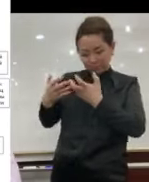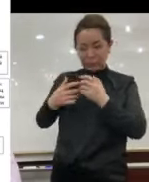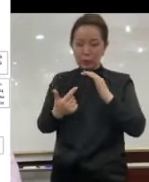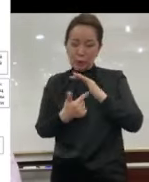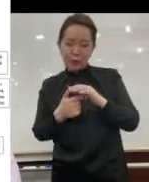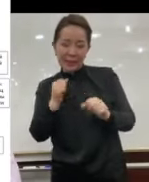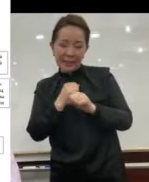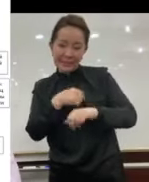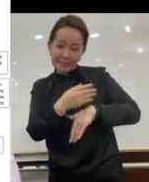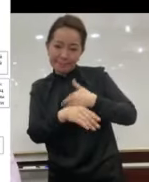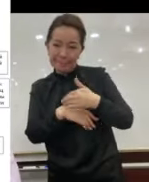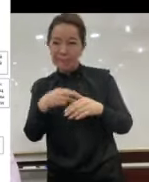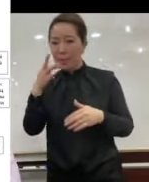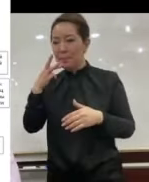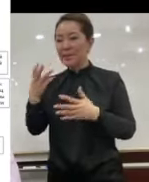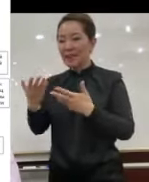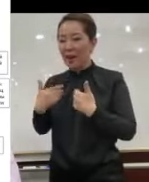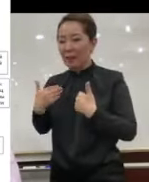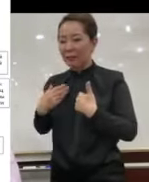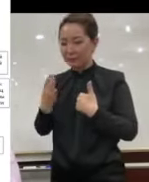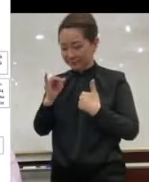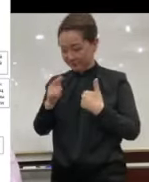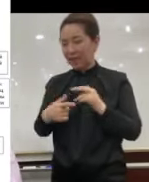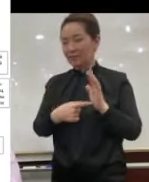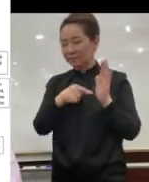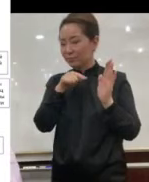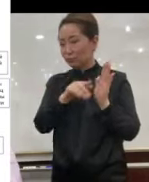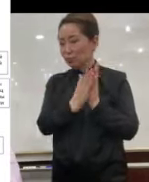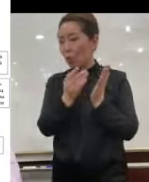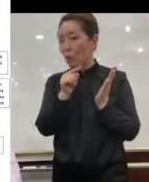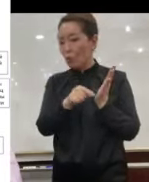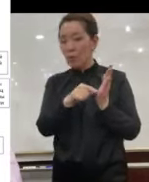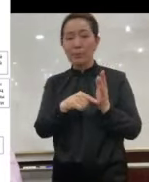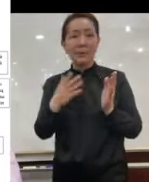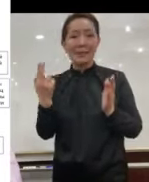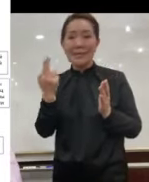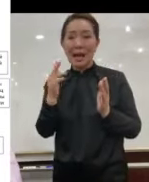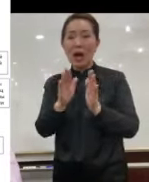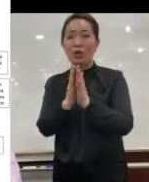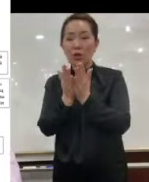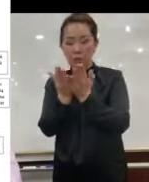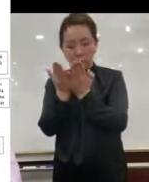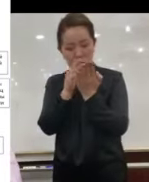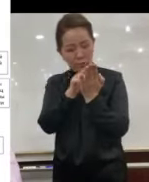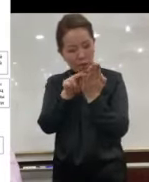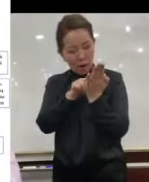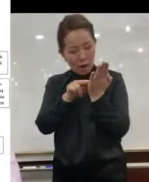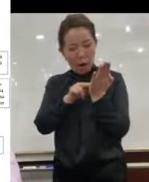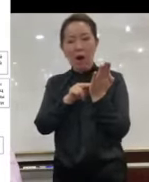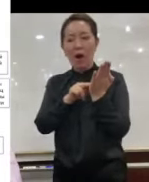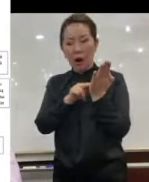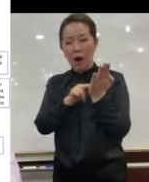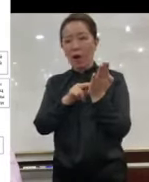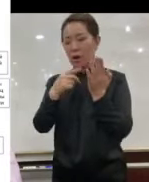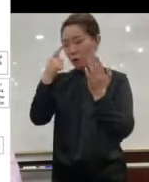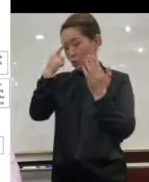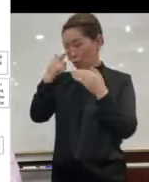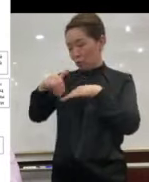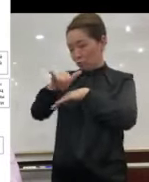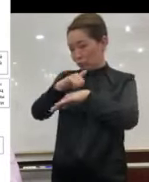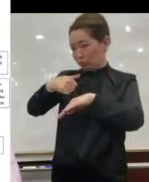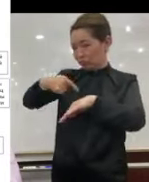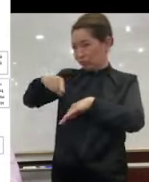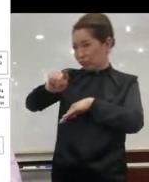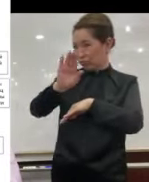одоо мэдээллийн бааз суурь болгож авдаг. Энэ цагаан номыг уншсанаар бол Монголын хөгжлийн бэрхшээлтэй иргэдийн